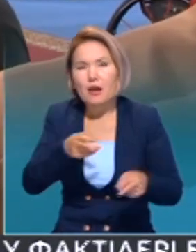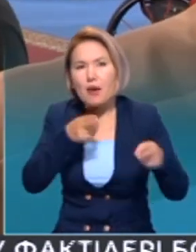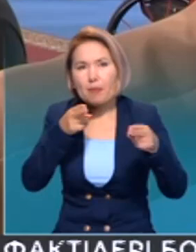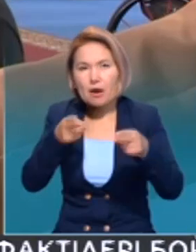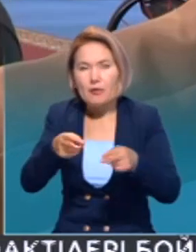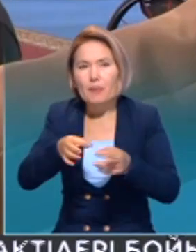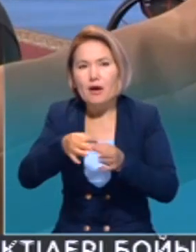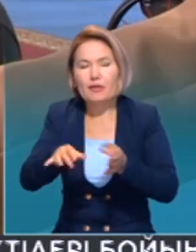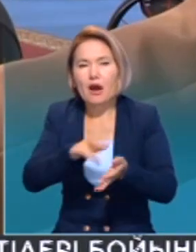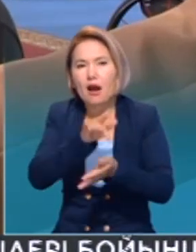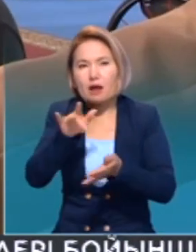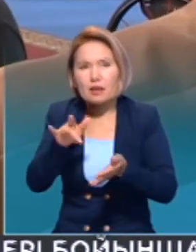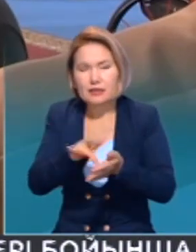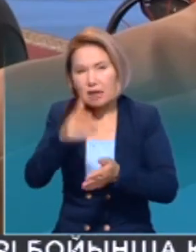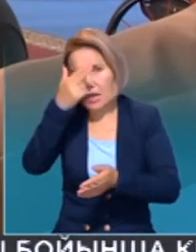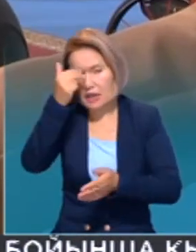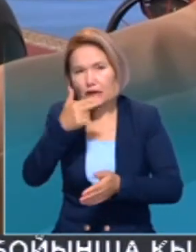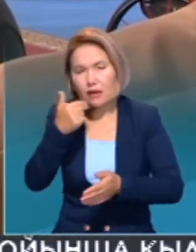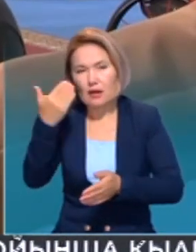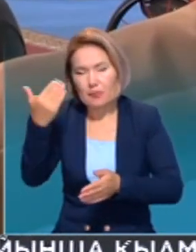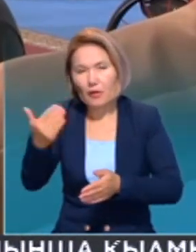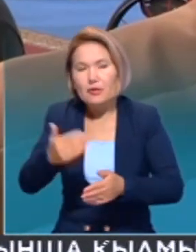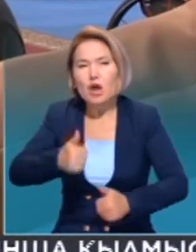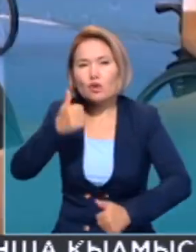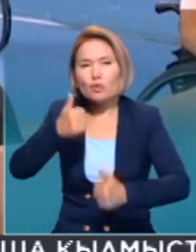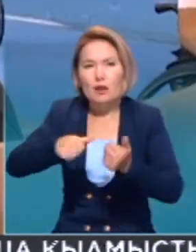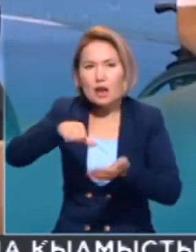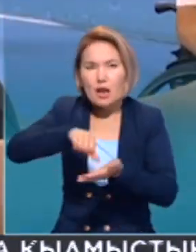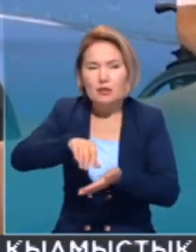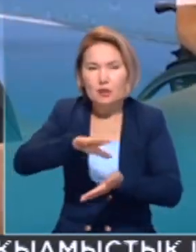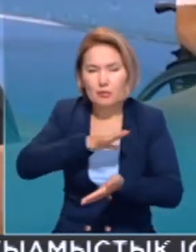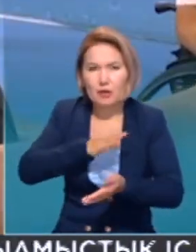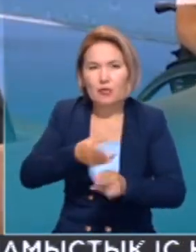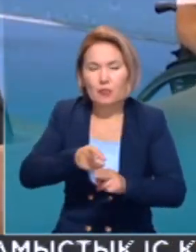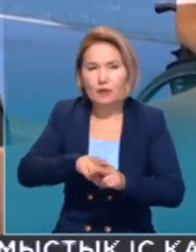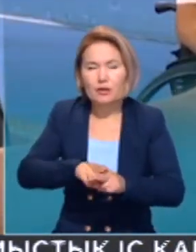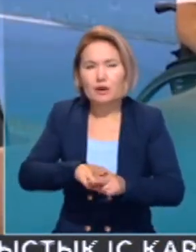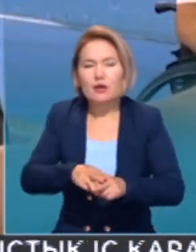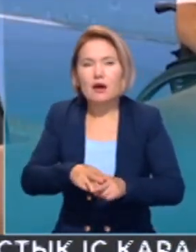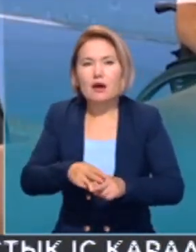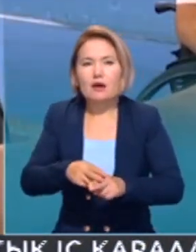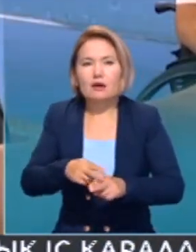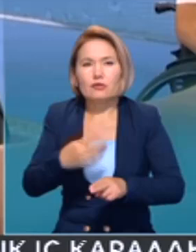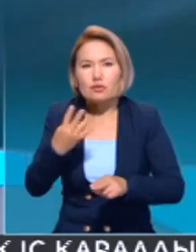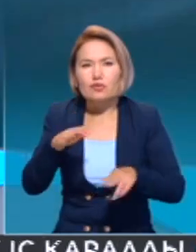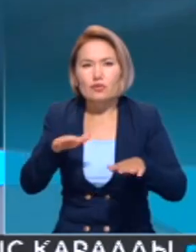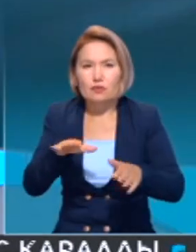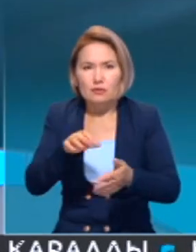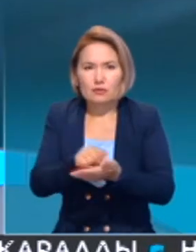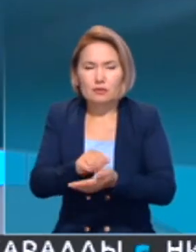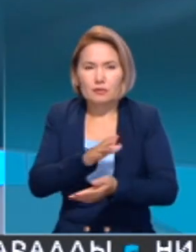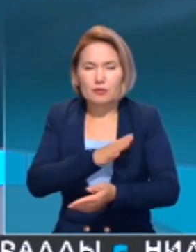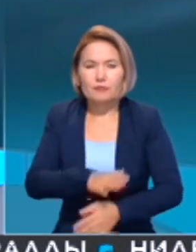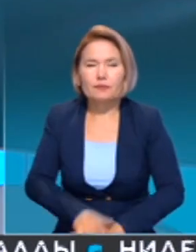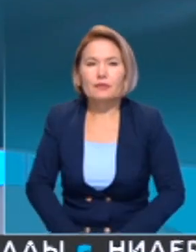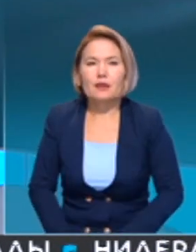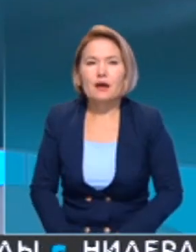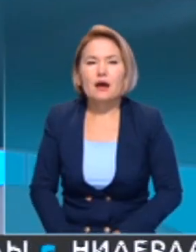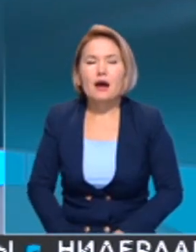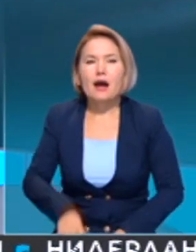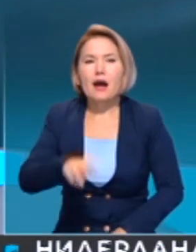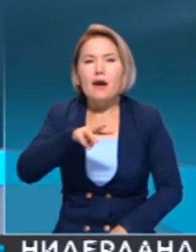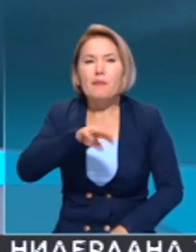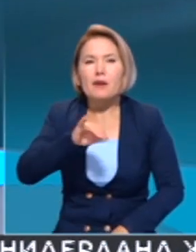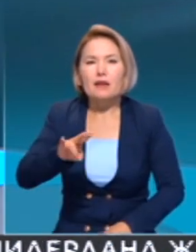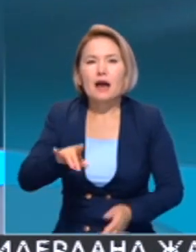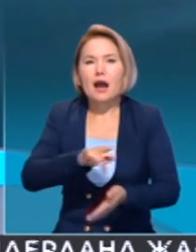Сардиния деген қаласында ашық турнир өтілді. Жүлделі екінші орын алдым. Ал семсерлесуден Милан